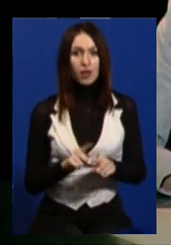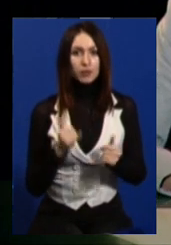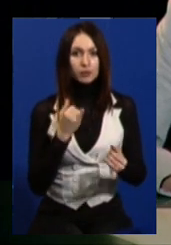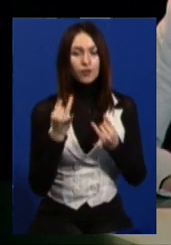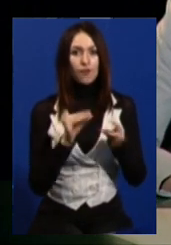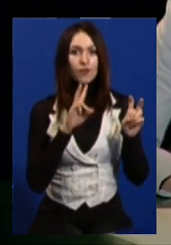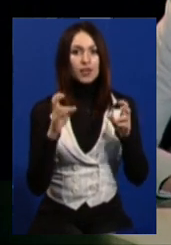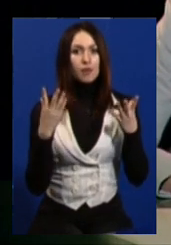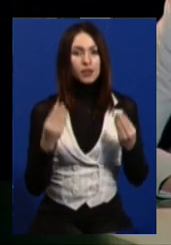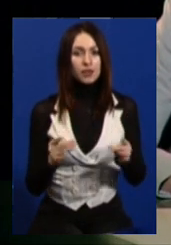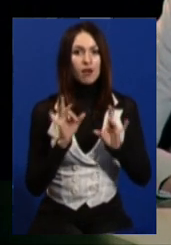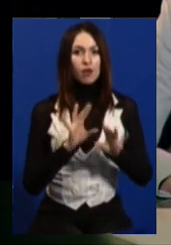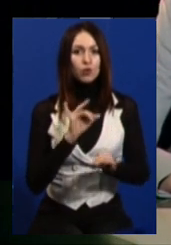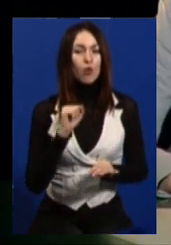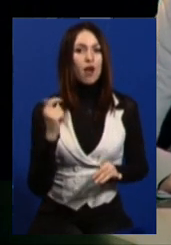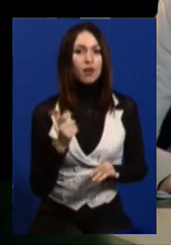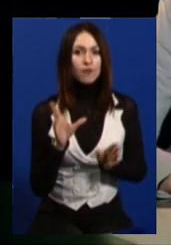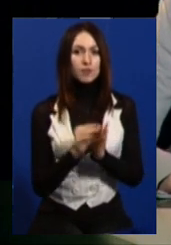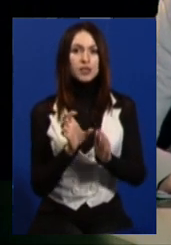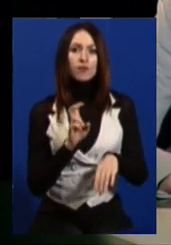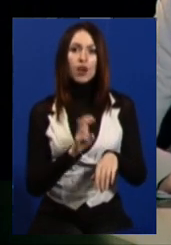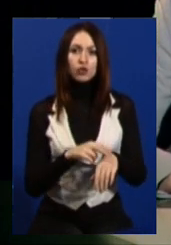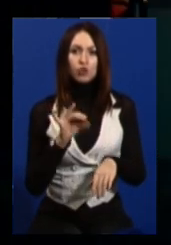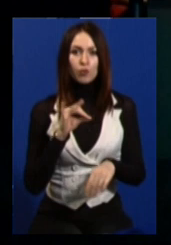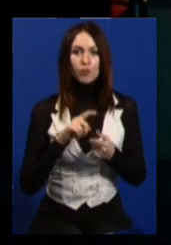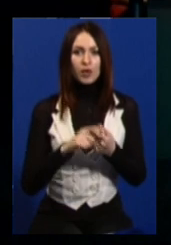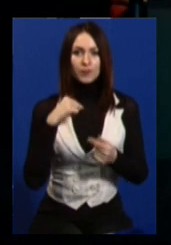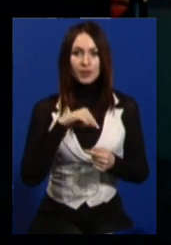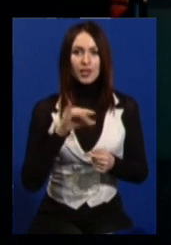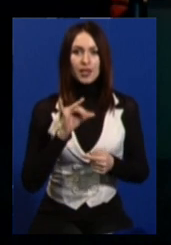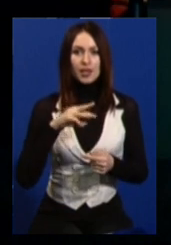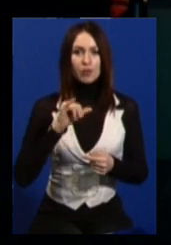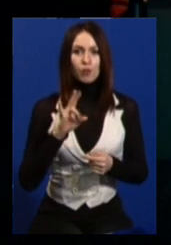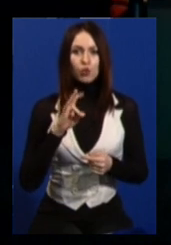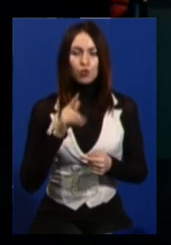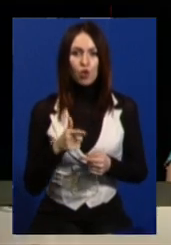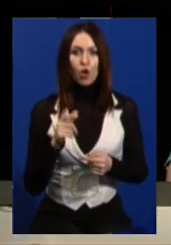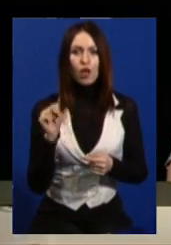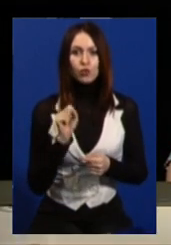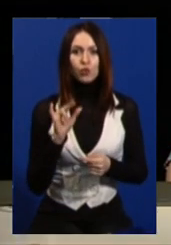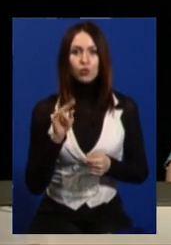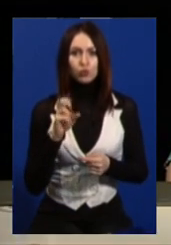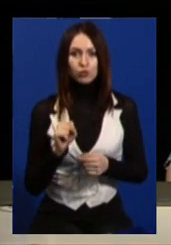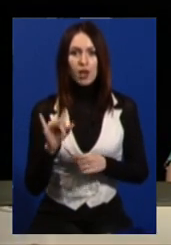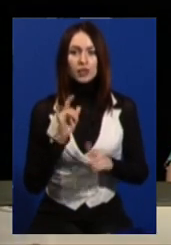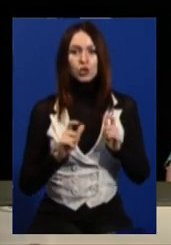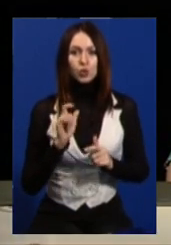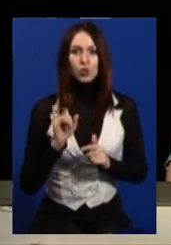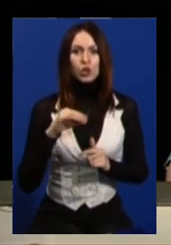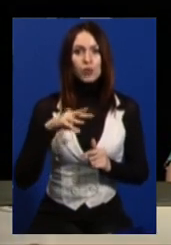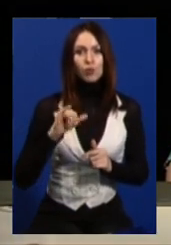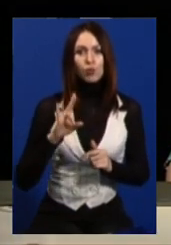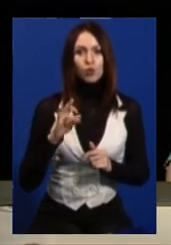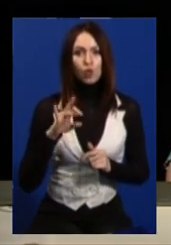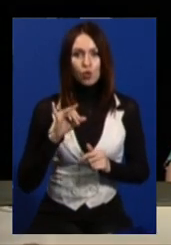темі дня на каналі «ЮА Харків» з лікарем-імунологом Максимом Кучмою, науковим співробітником Інституту імунології і